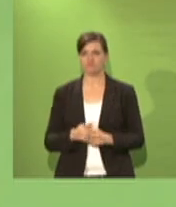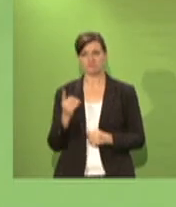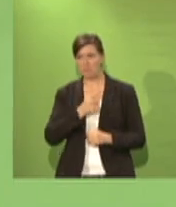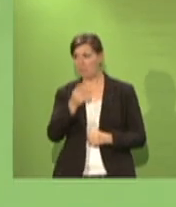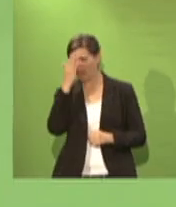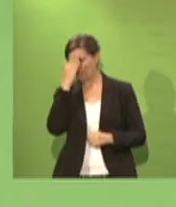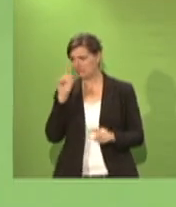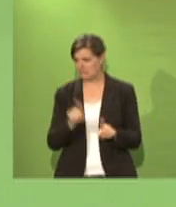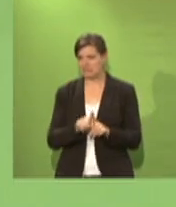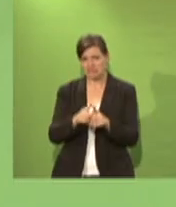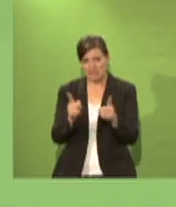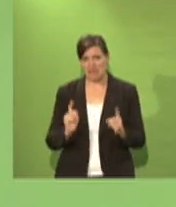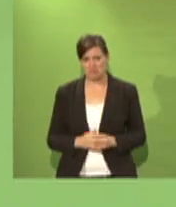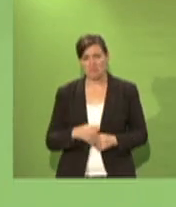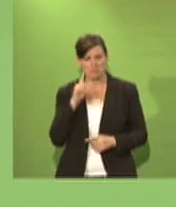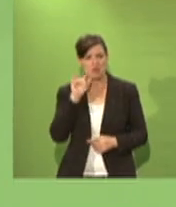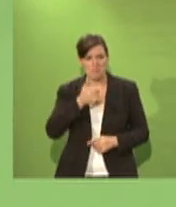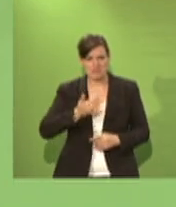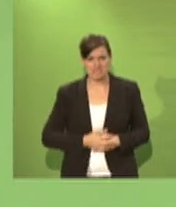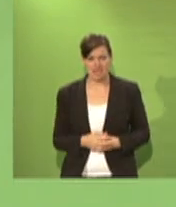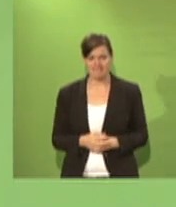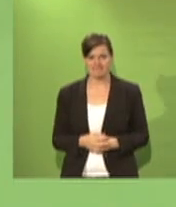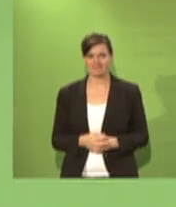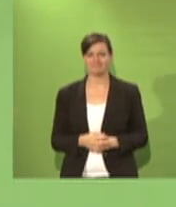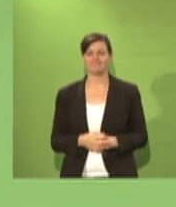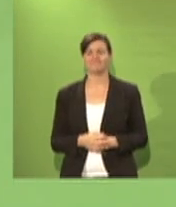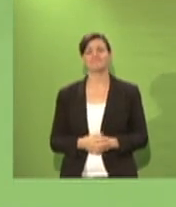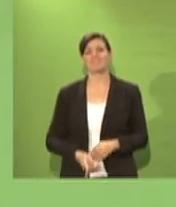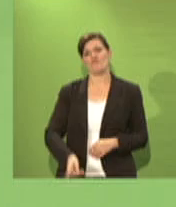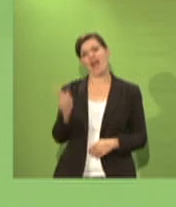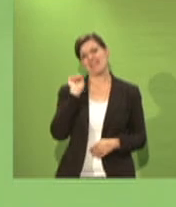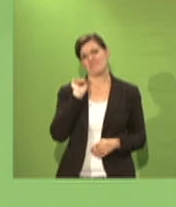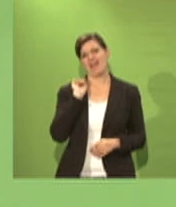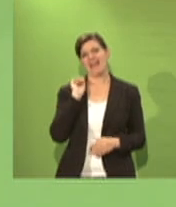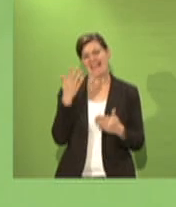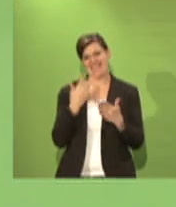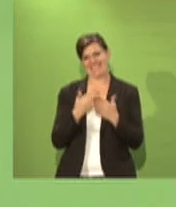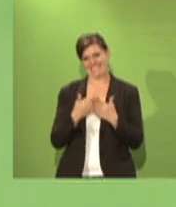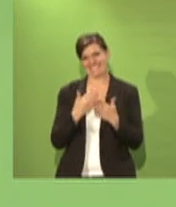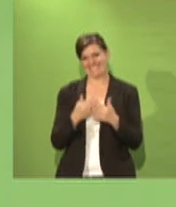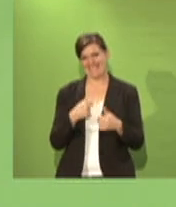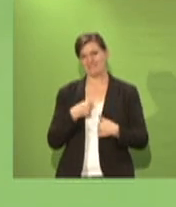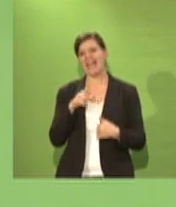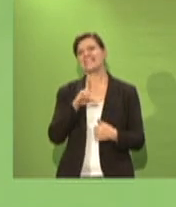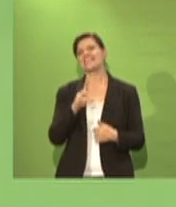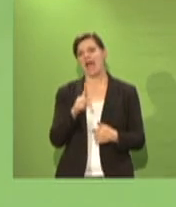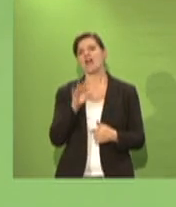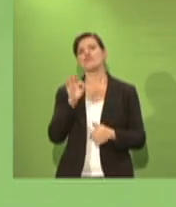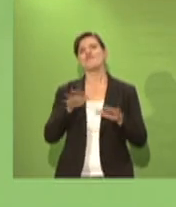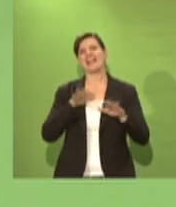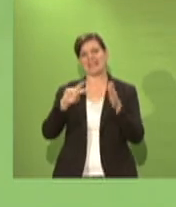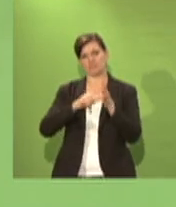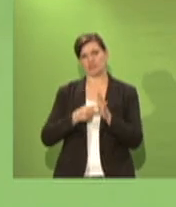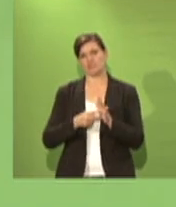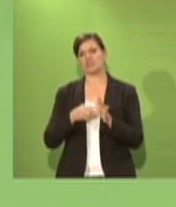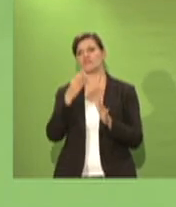das vielleicht auch kennt. Ich denke mal schon. Und im letzten Jahr haben wir deswegen auf der LDK zur Verkehrspolitik die